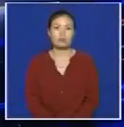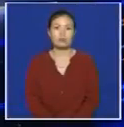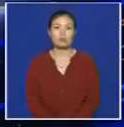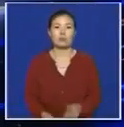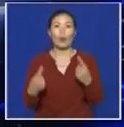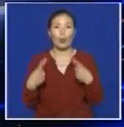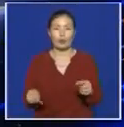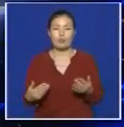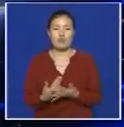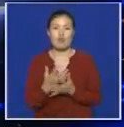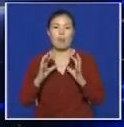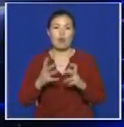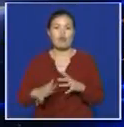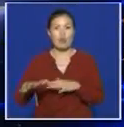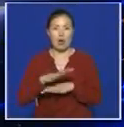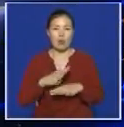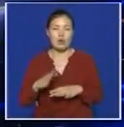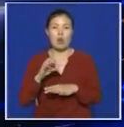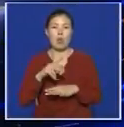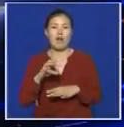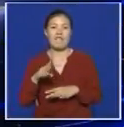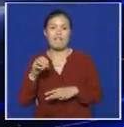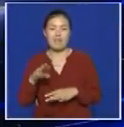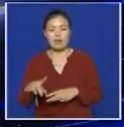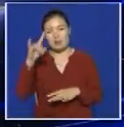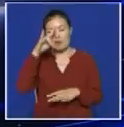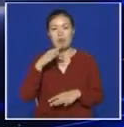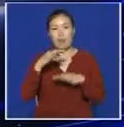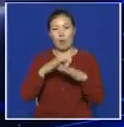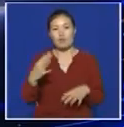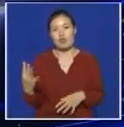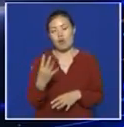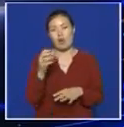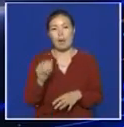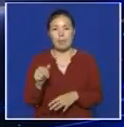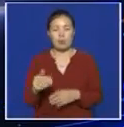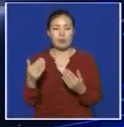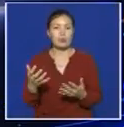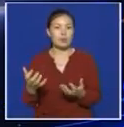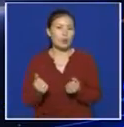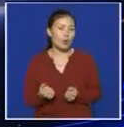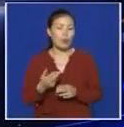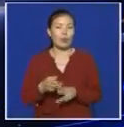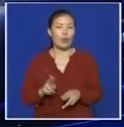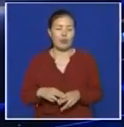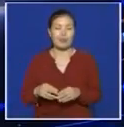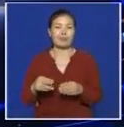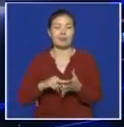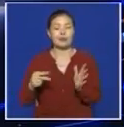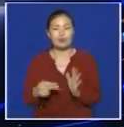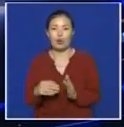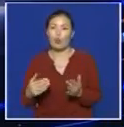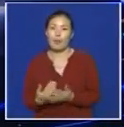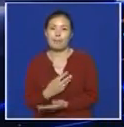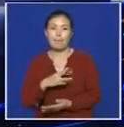Другим новостям, международный деловой фестиваль SolarFest Казахстан пройдет 4-5 июля в Боровом, в ходе которого планируется презентация